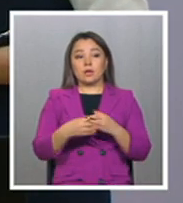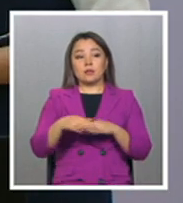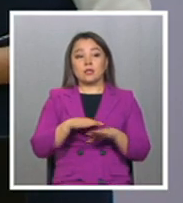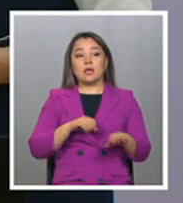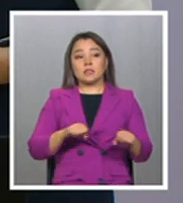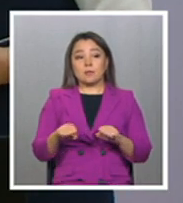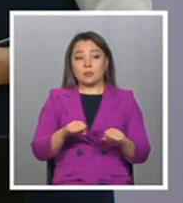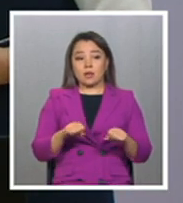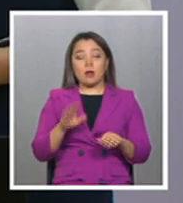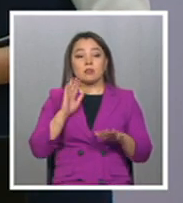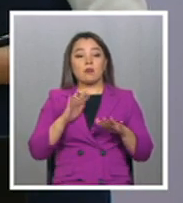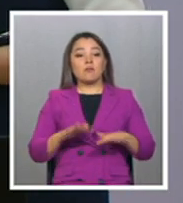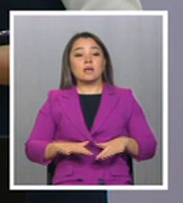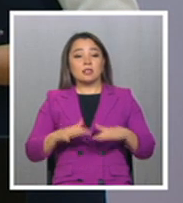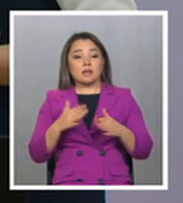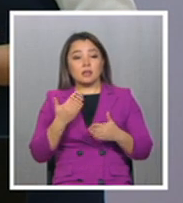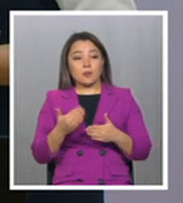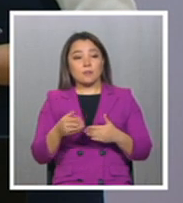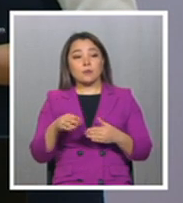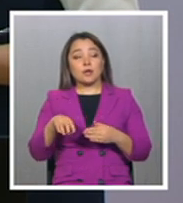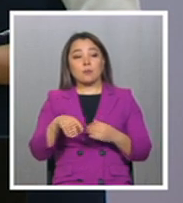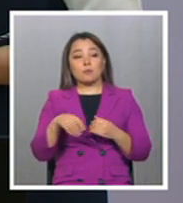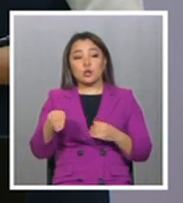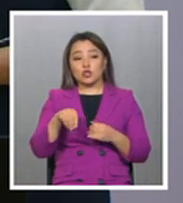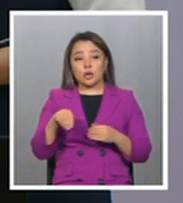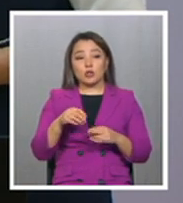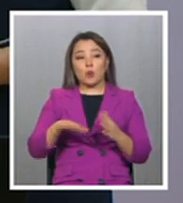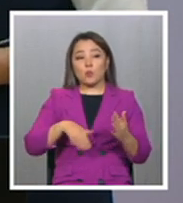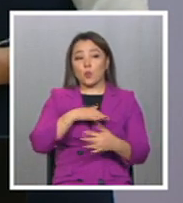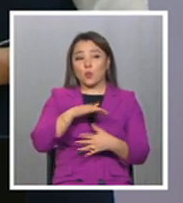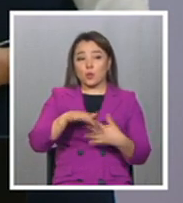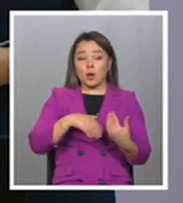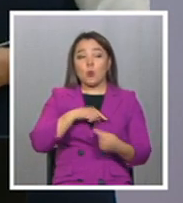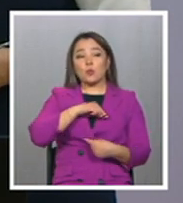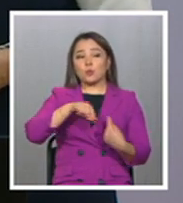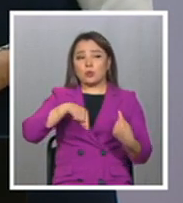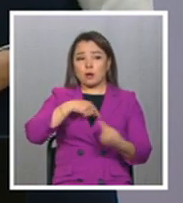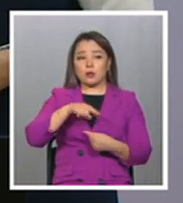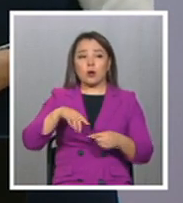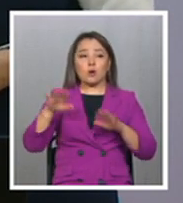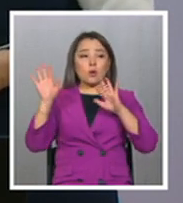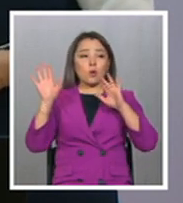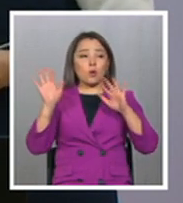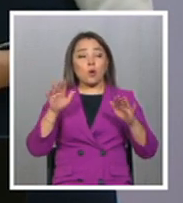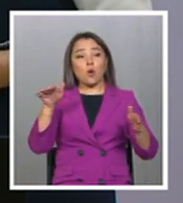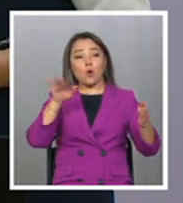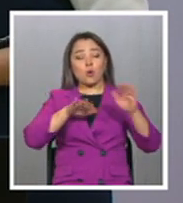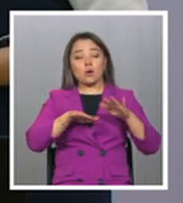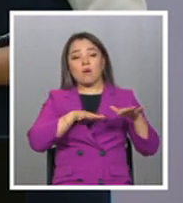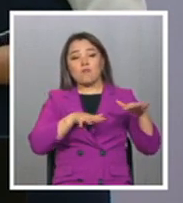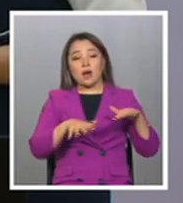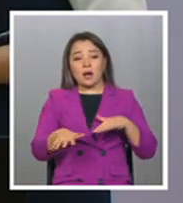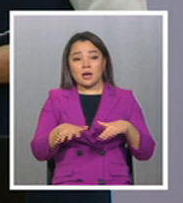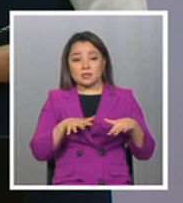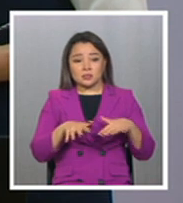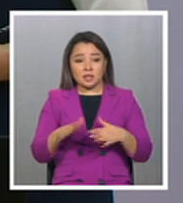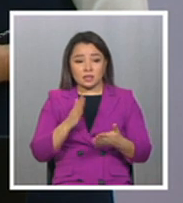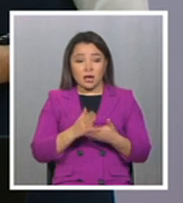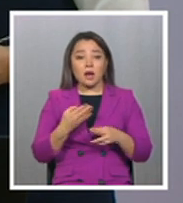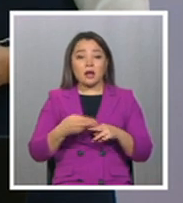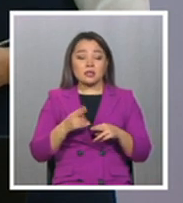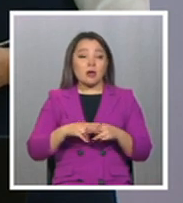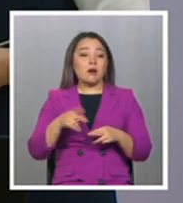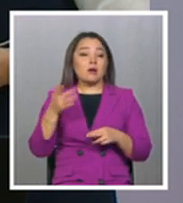Землетрясения, наводнения, песчаные бури, ураганы и горные обвалы. Как часто